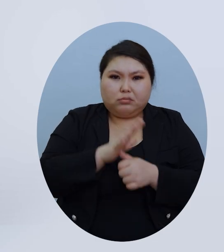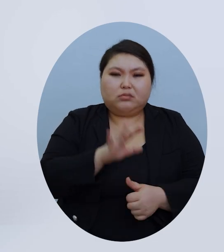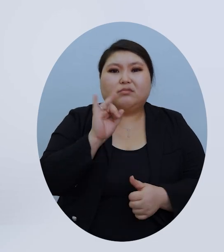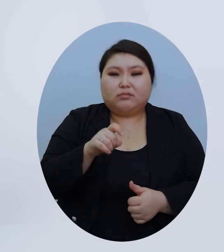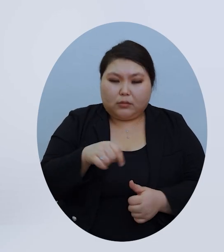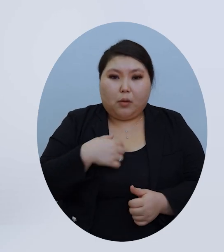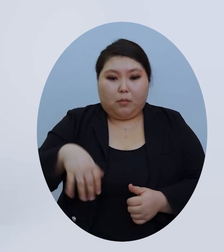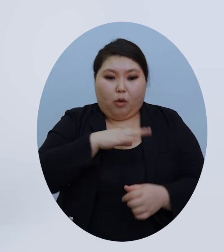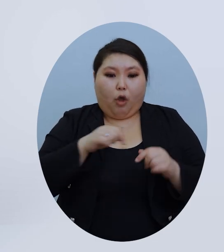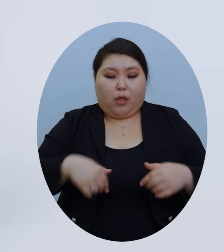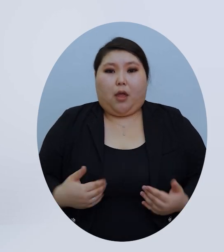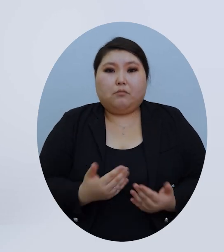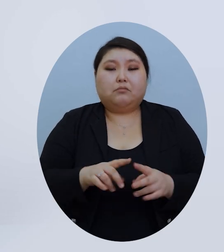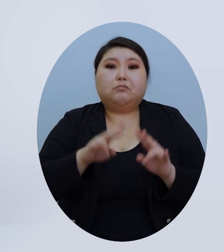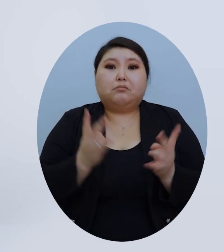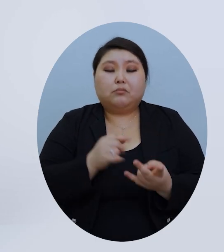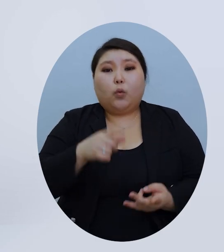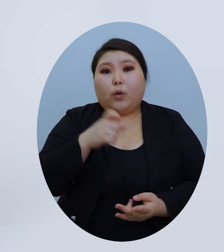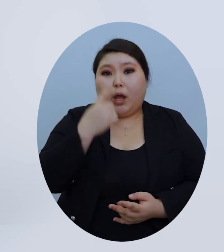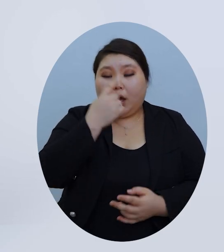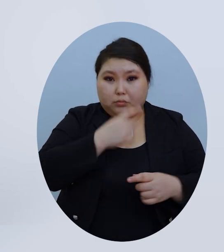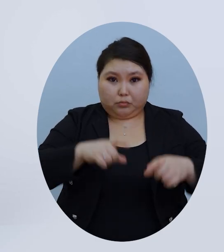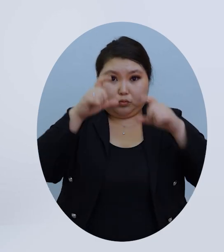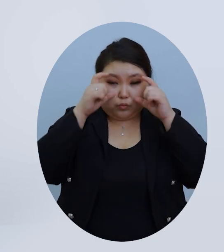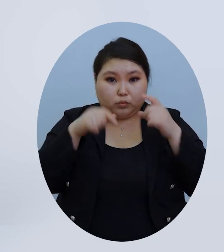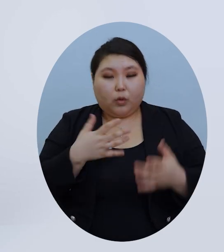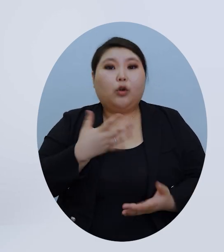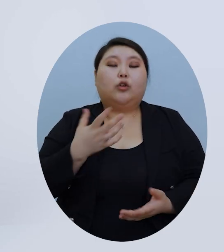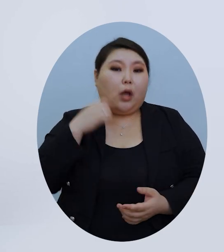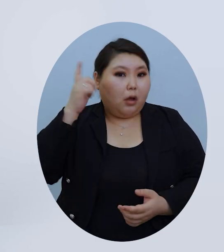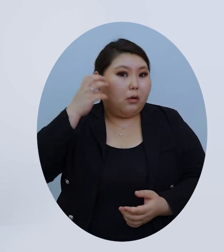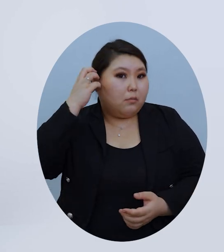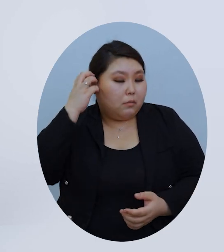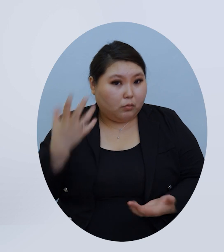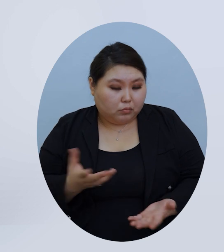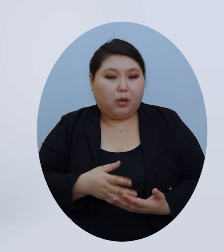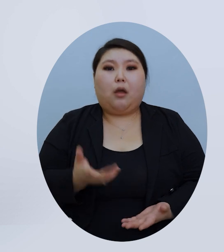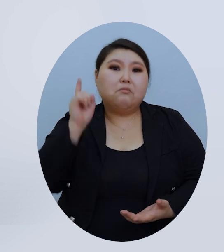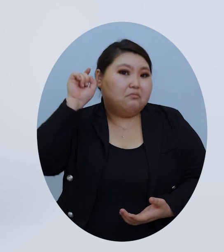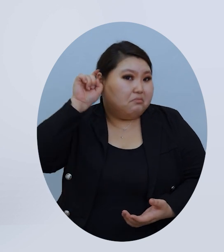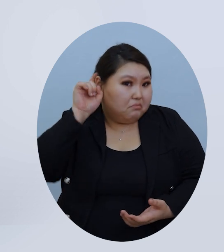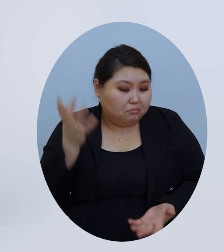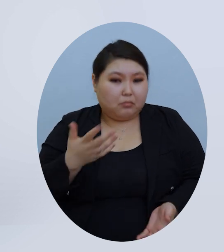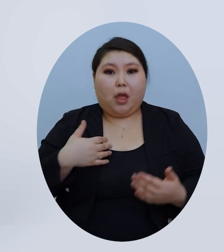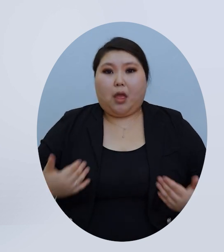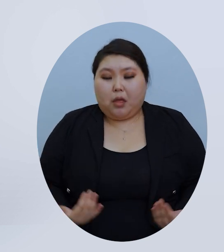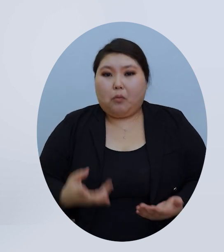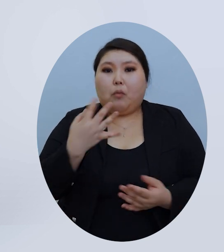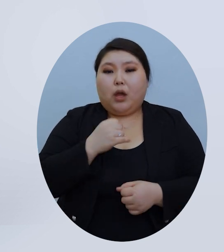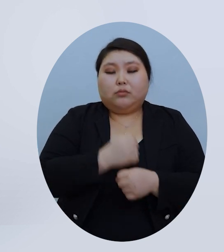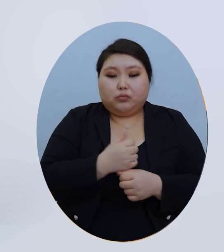хүн харааны шил зөөснээрээ, сонсголын аппарат зөөснээрээ, амьдрал болон үйл ажиллагаанд туслах ямар нэгэн хэрэгслийг хэрэглэснээрээ